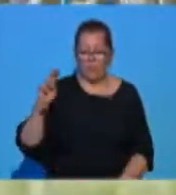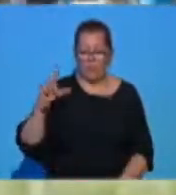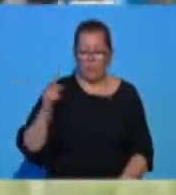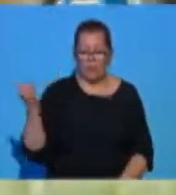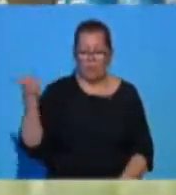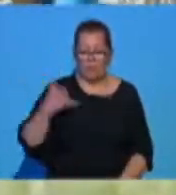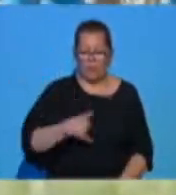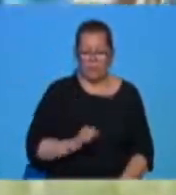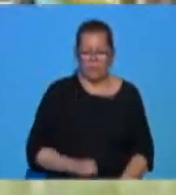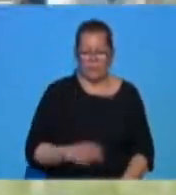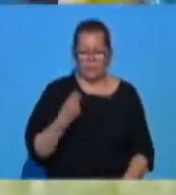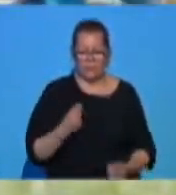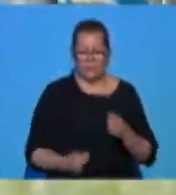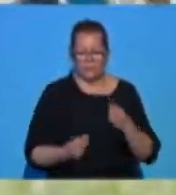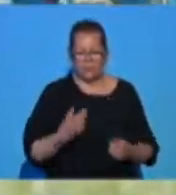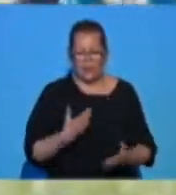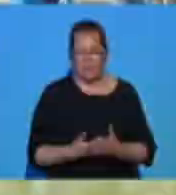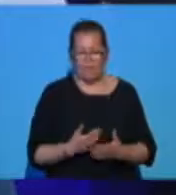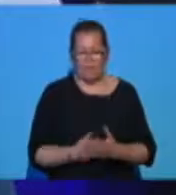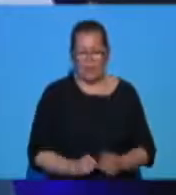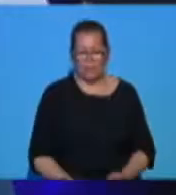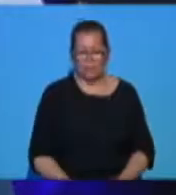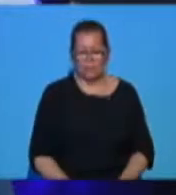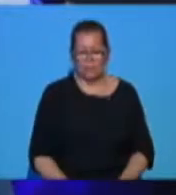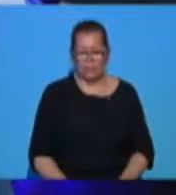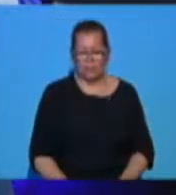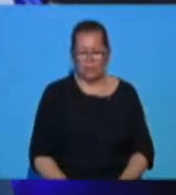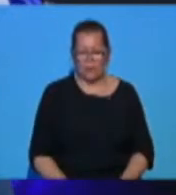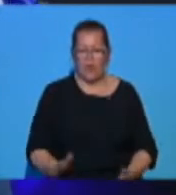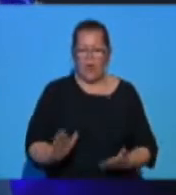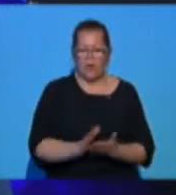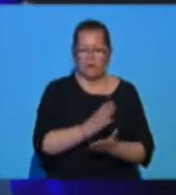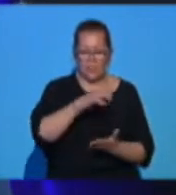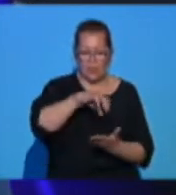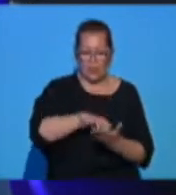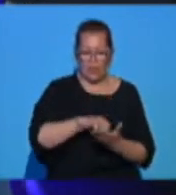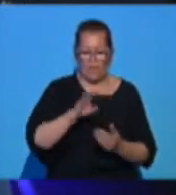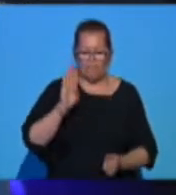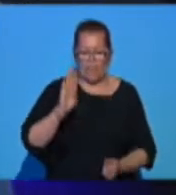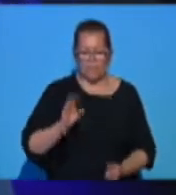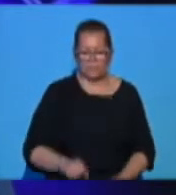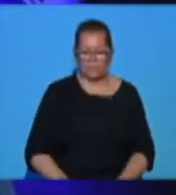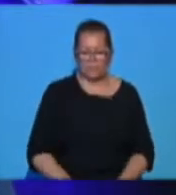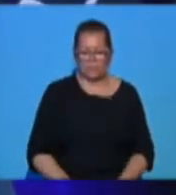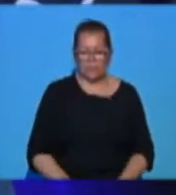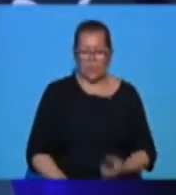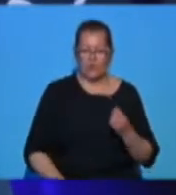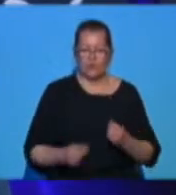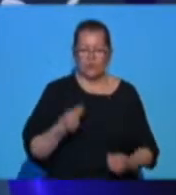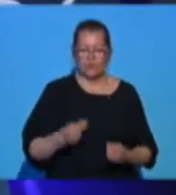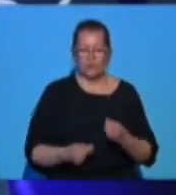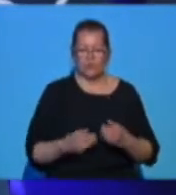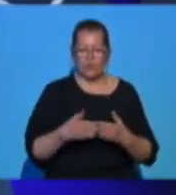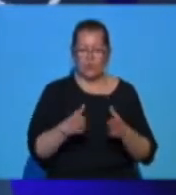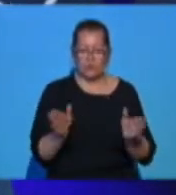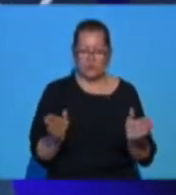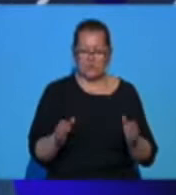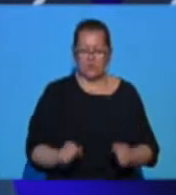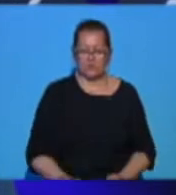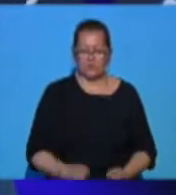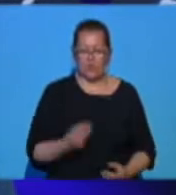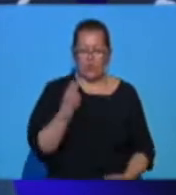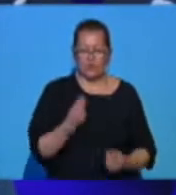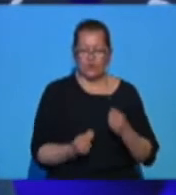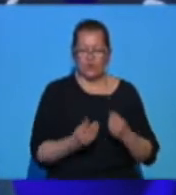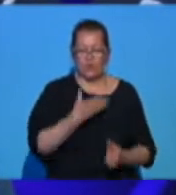veni să joace pentru că au un interes în a câștiga locul 4. Deci va fi un meci deschis, un meci frumos, unde